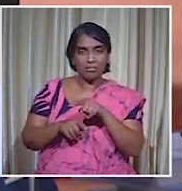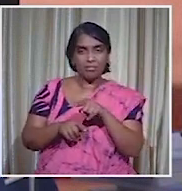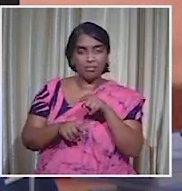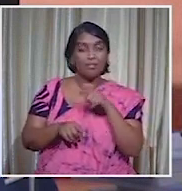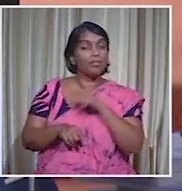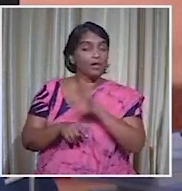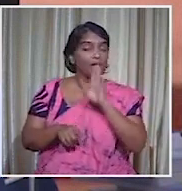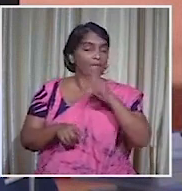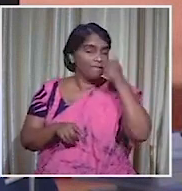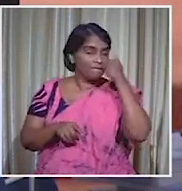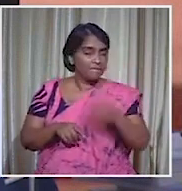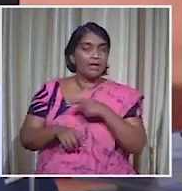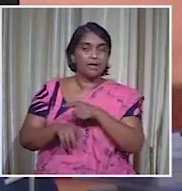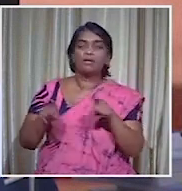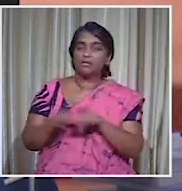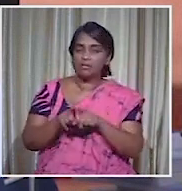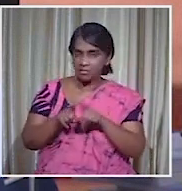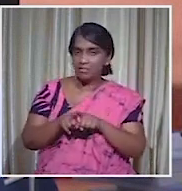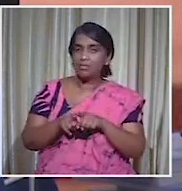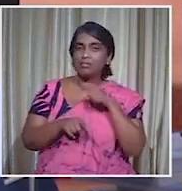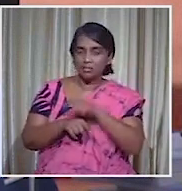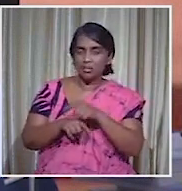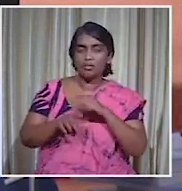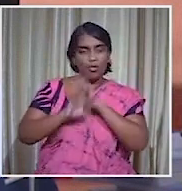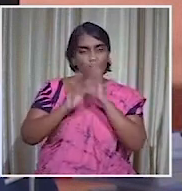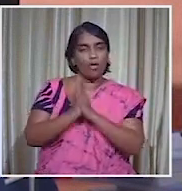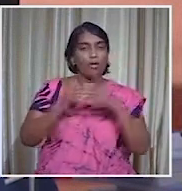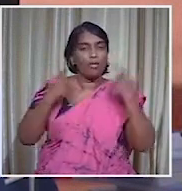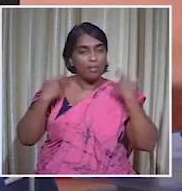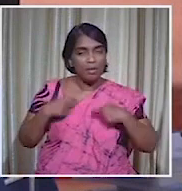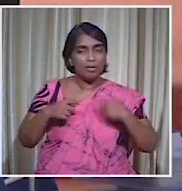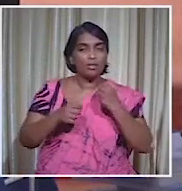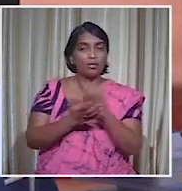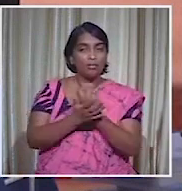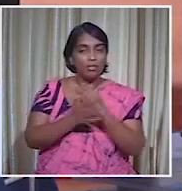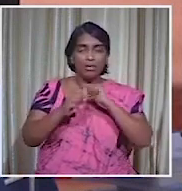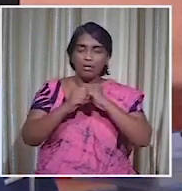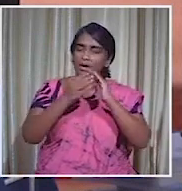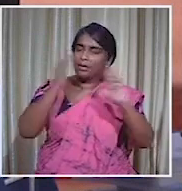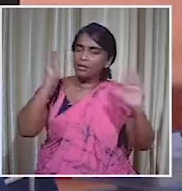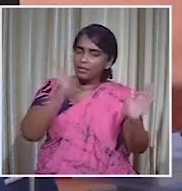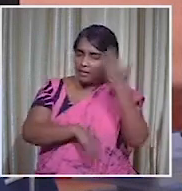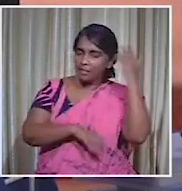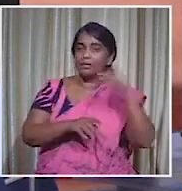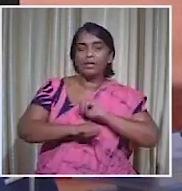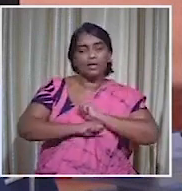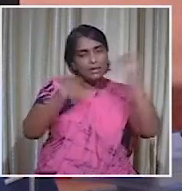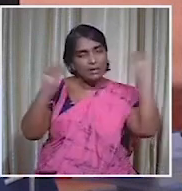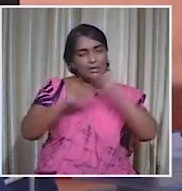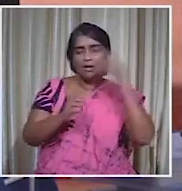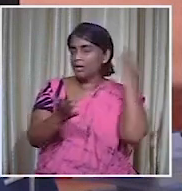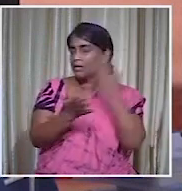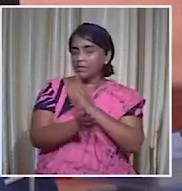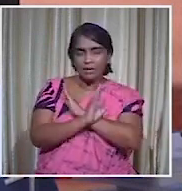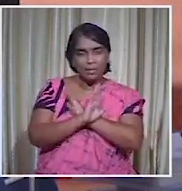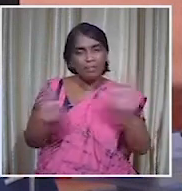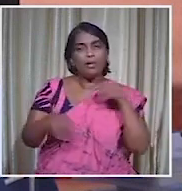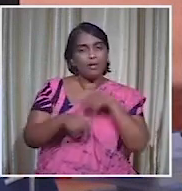රටේ ජනතාව ගෝඨාභය රාජපක්ෂ ප්‍රමුඛ සියලු රාජපක්ෂලා ප්‍රමුඛ පොදුජන පෙරමුණ ආණ්ඩුව ගෙදර යනකල් මේ උද්ඝෝෂණ නවත්තන්න එපා